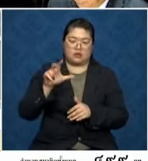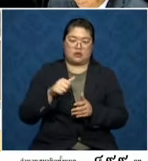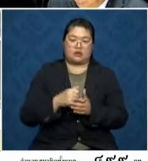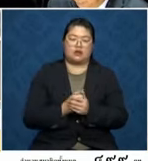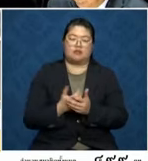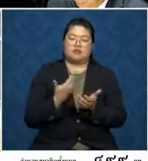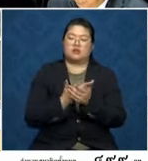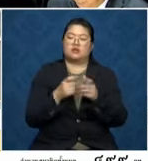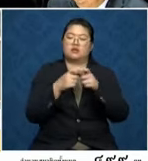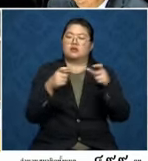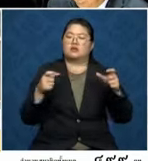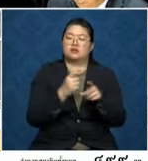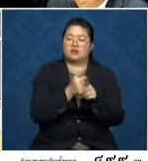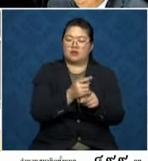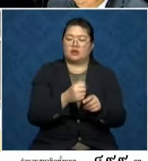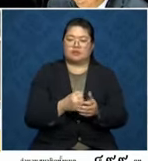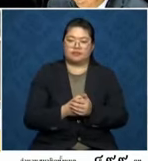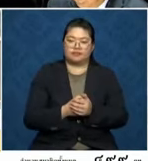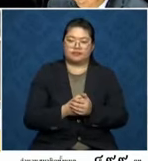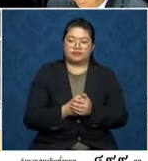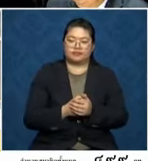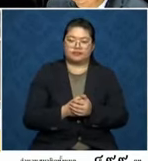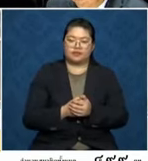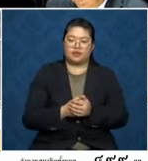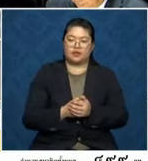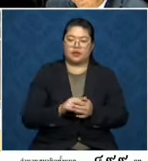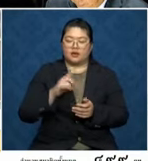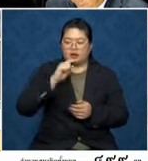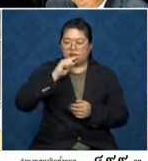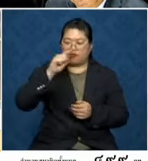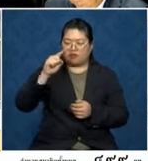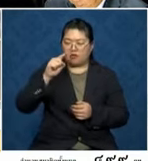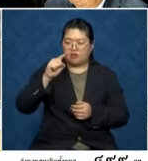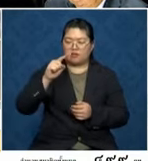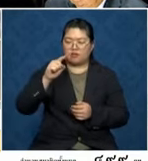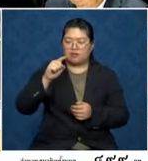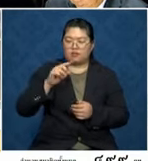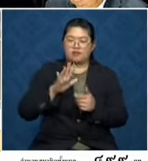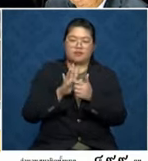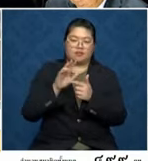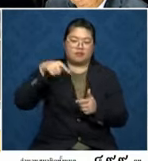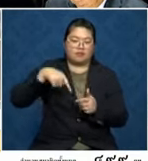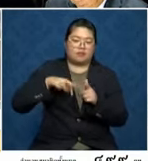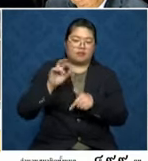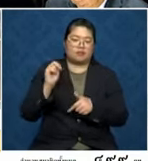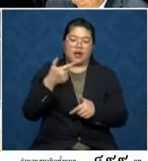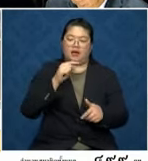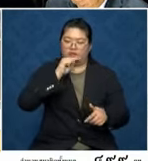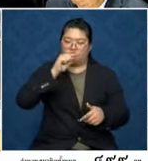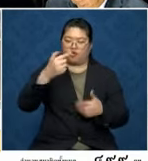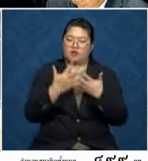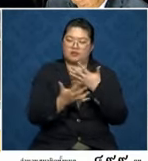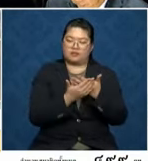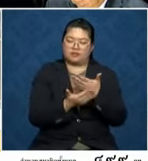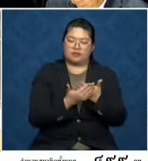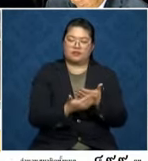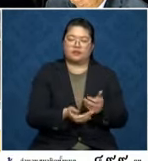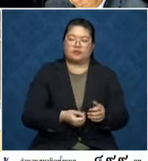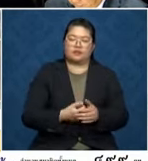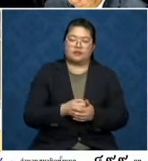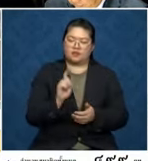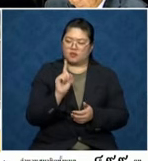ามเช็คนอกจากนี้สมควรกำหนดให้การฟ้องคดีแพ่งท่านประธานครับ